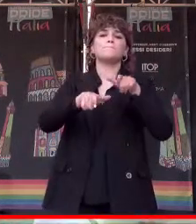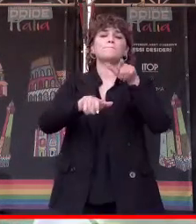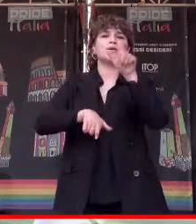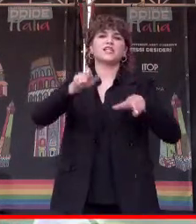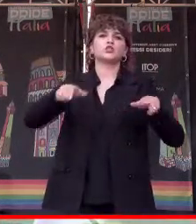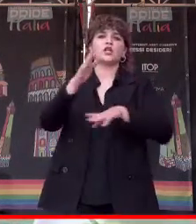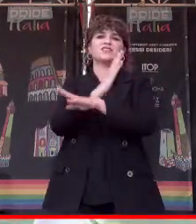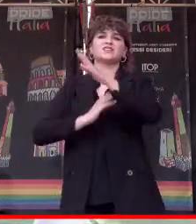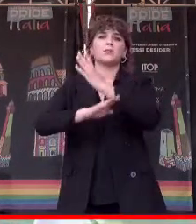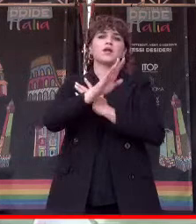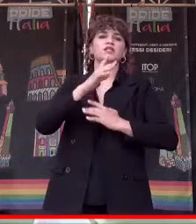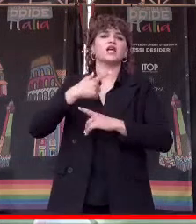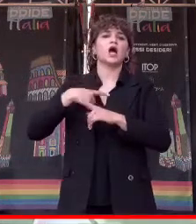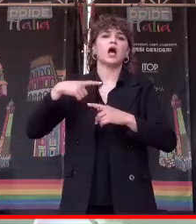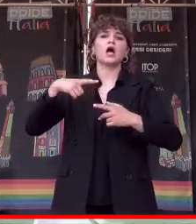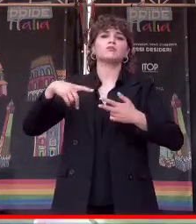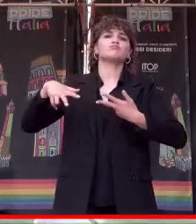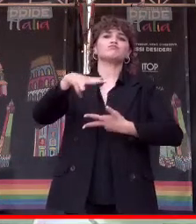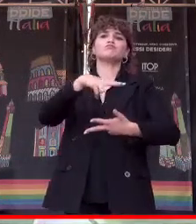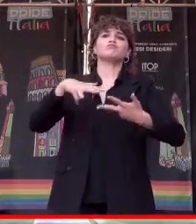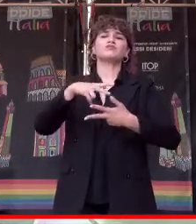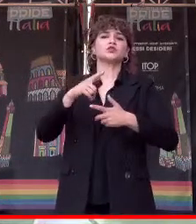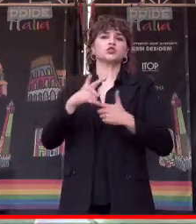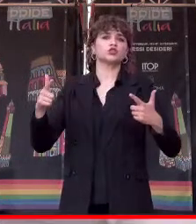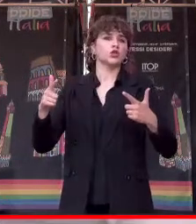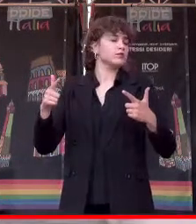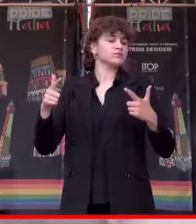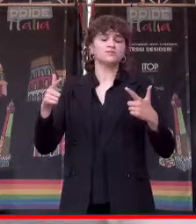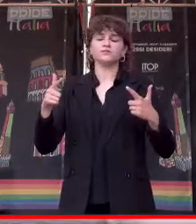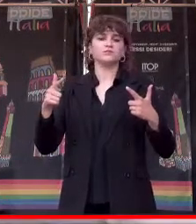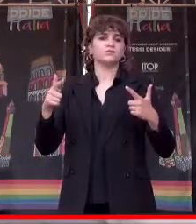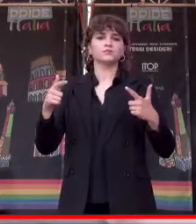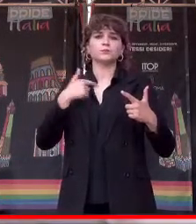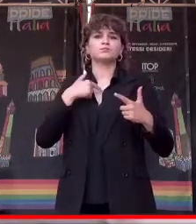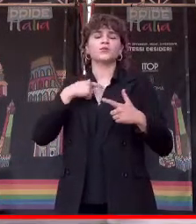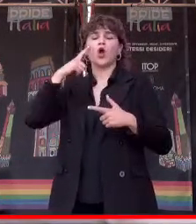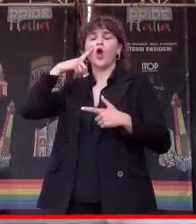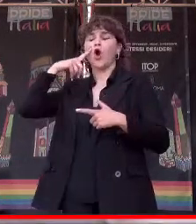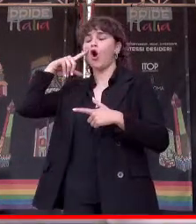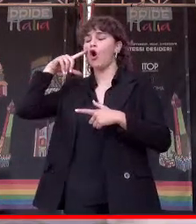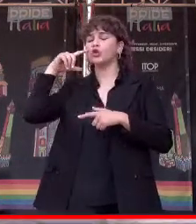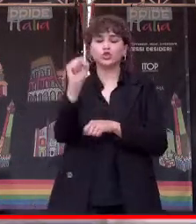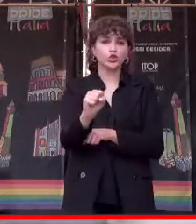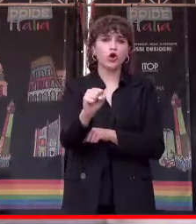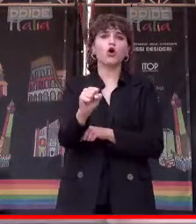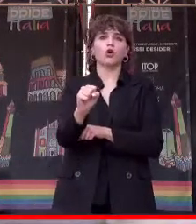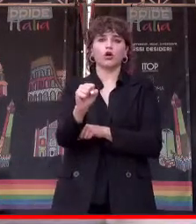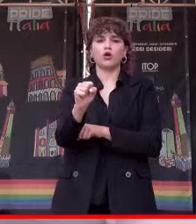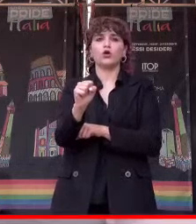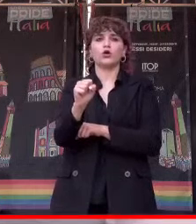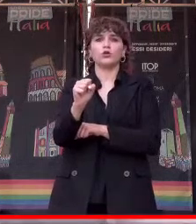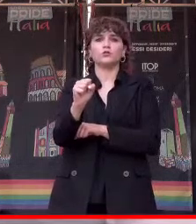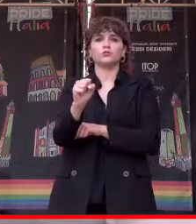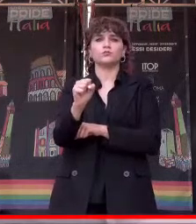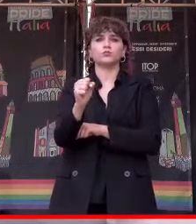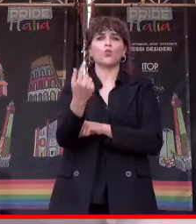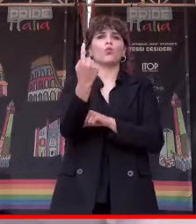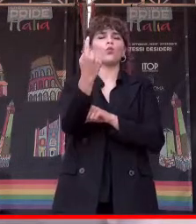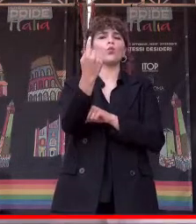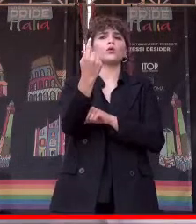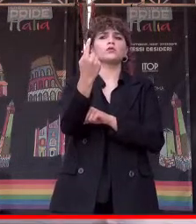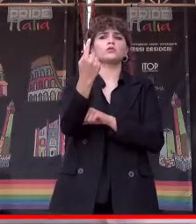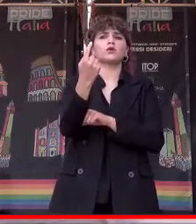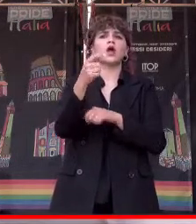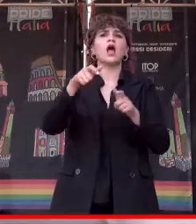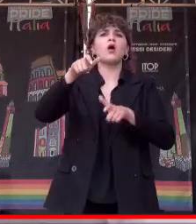privata, io trovo odioso, sì, odioso una cosa: noi persone che non hanno bisogno di comprarsi